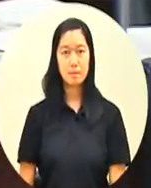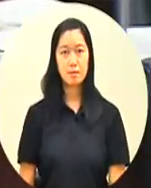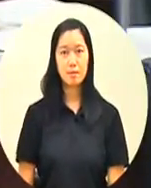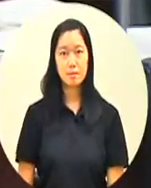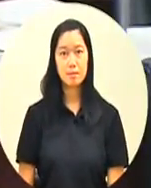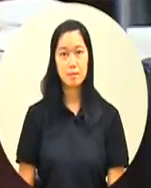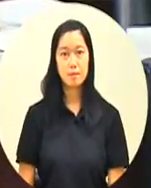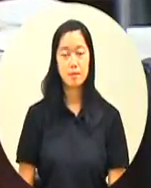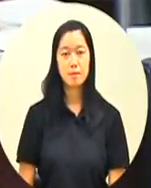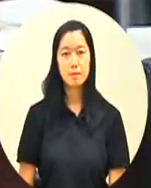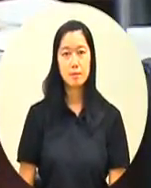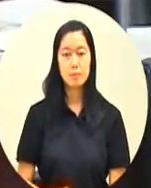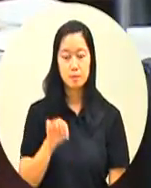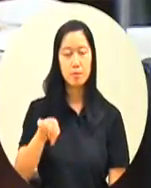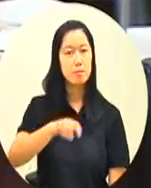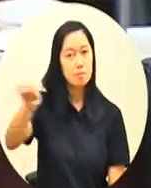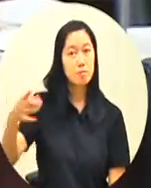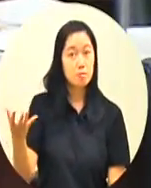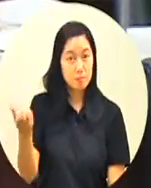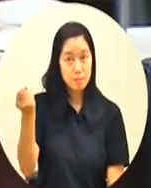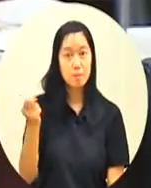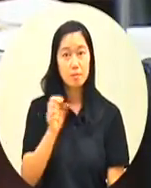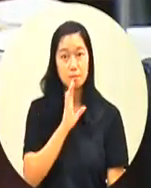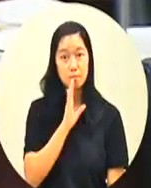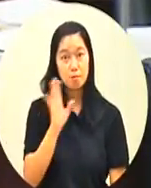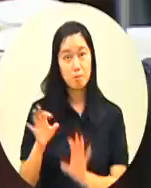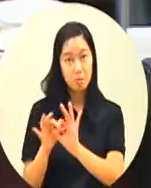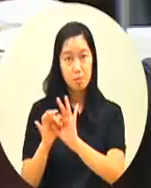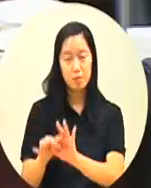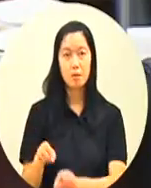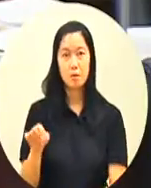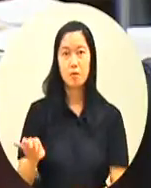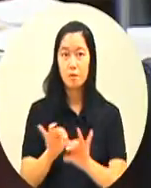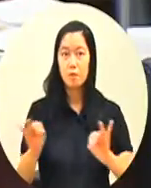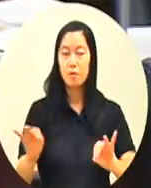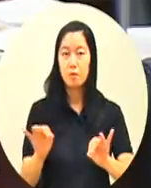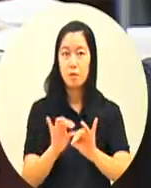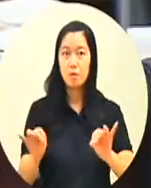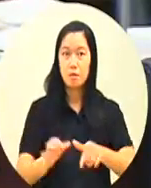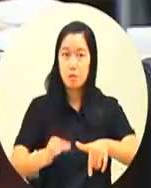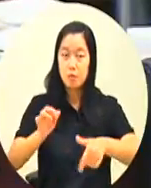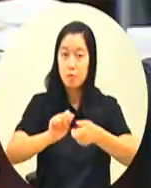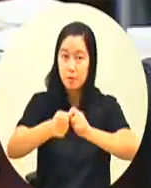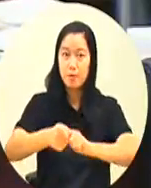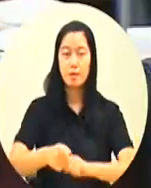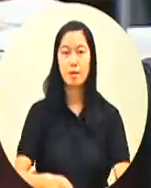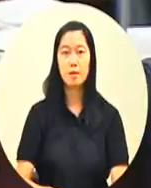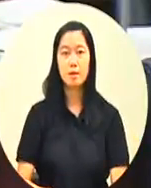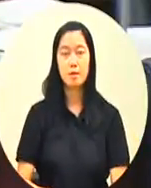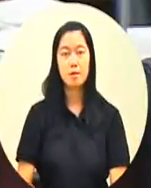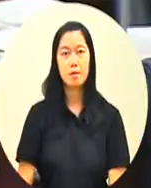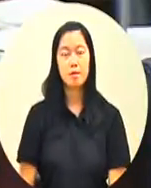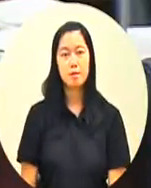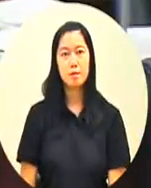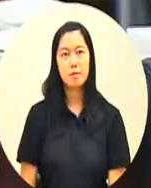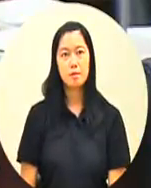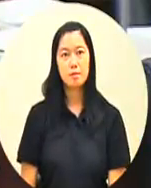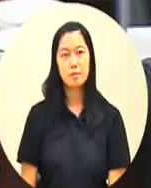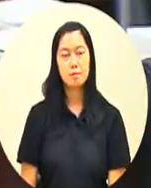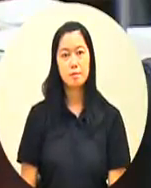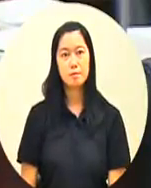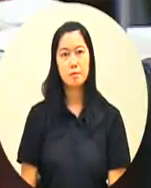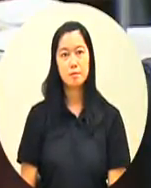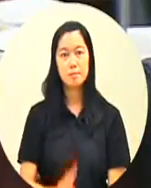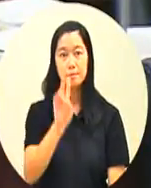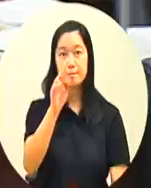其实是大家权益啦哈，因为我知道，因为地价税的调整， 哎，再延长